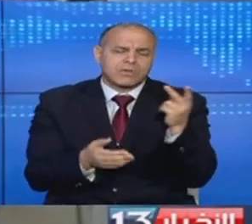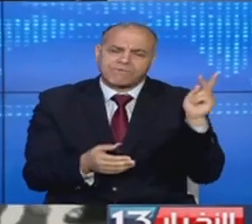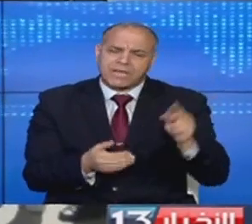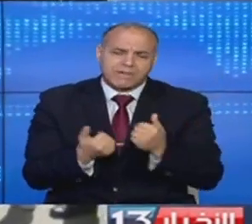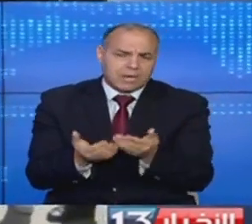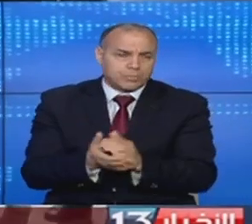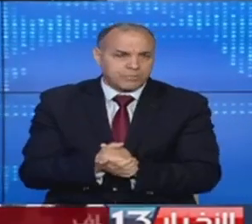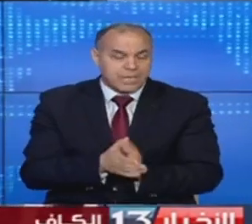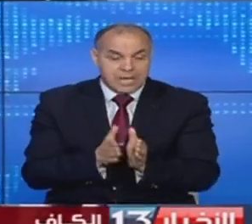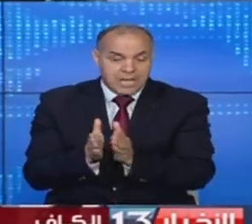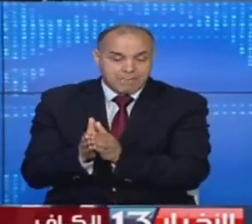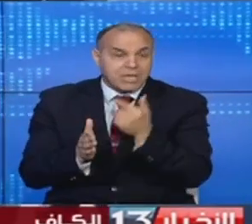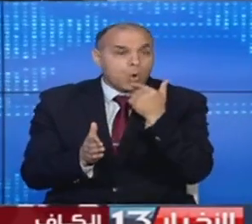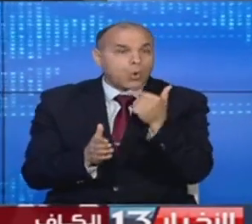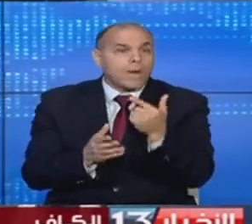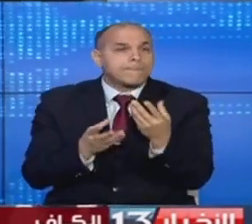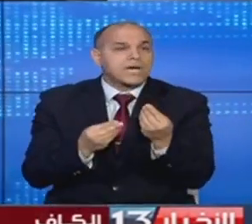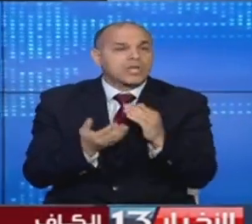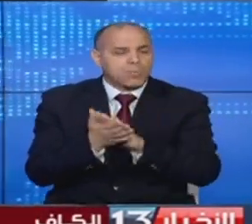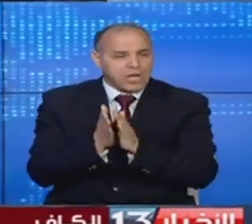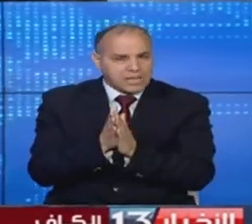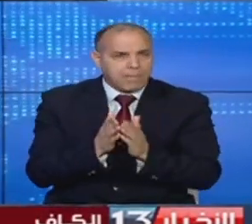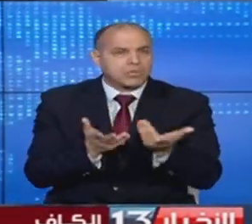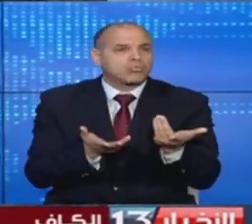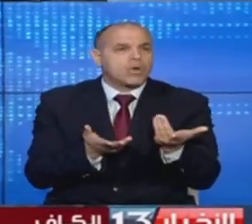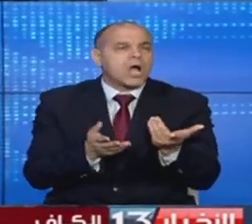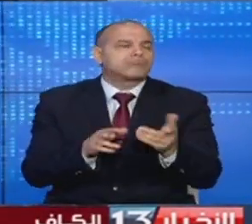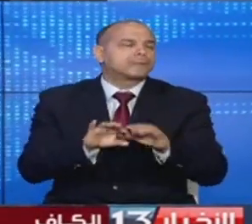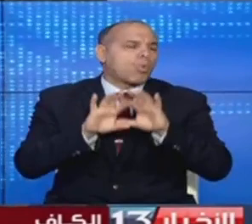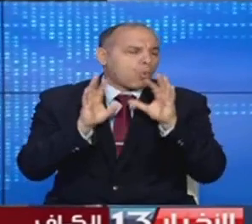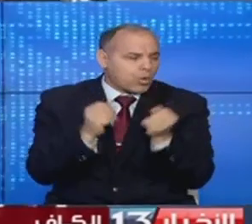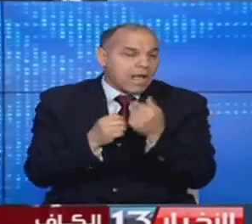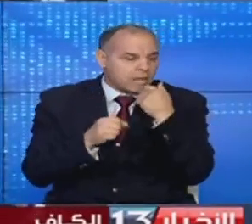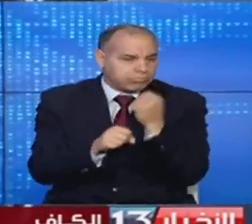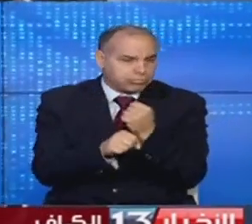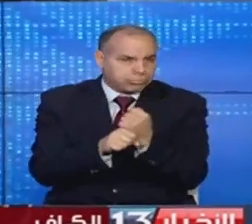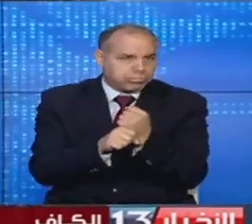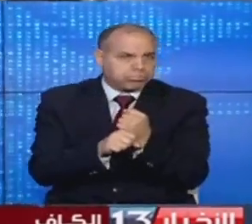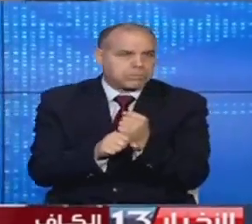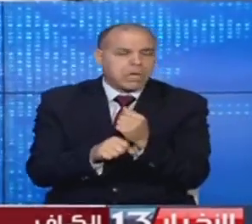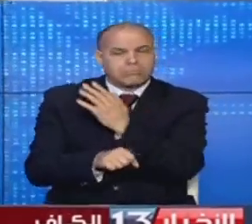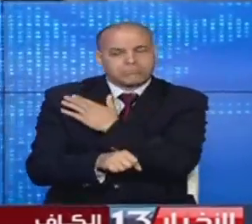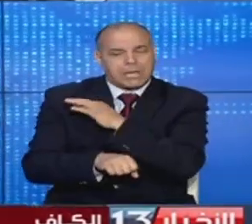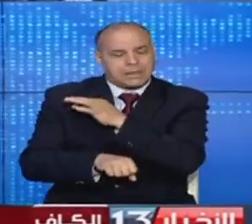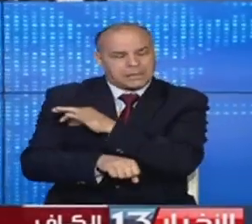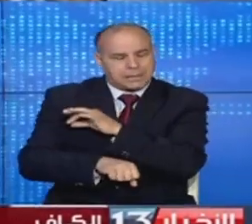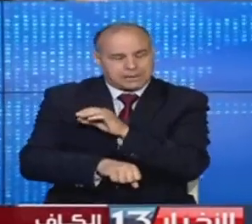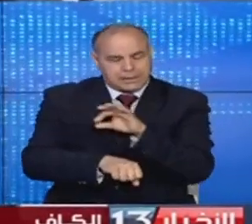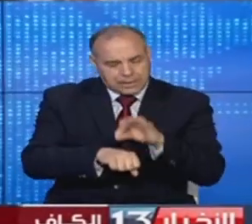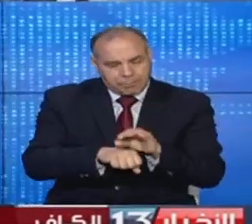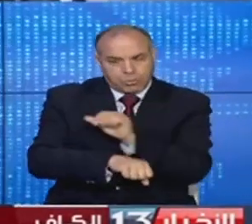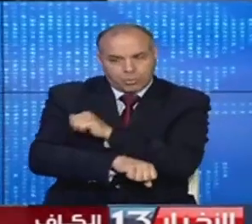من جهه اخرى عمليات عديده المنظمات والمكونات المجتمع المدني على تكريم الاثار الطبيه وشبه الطبيه